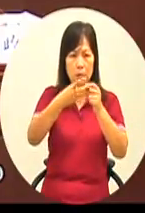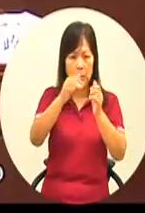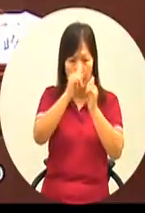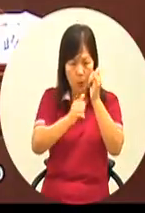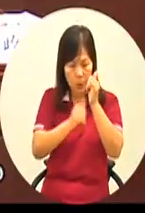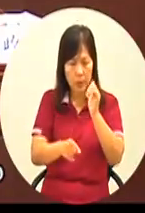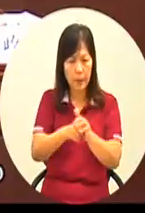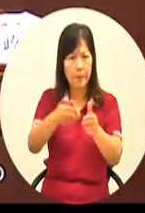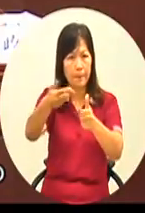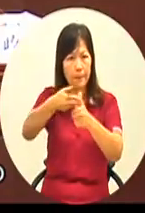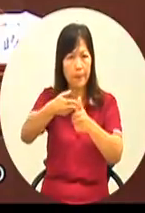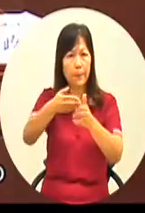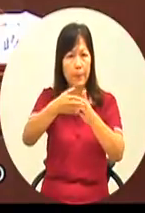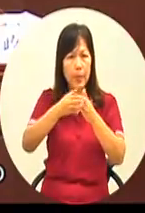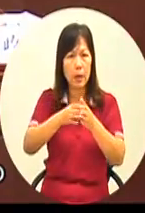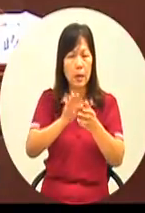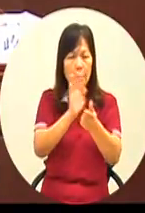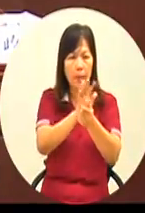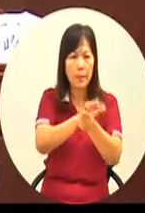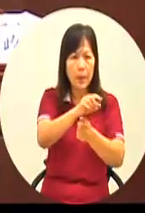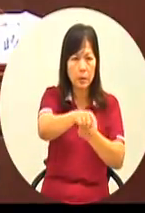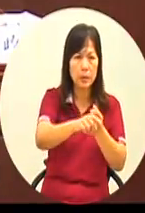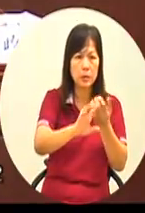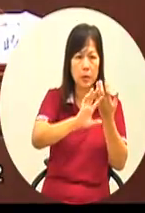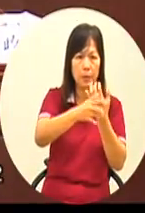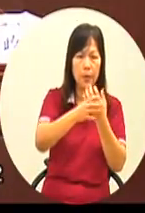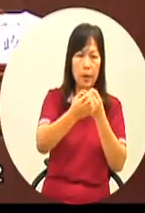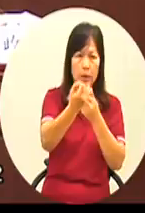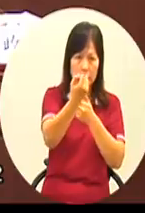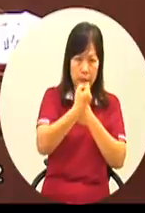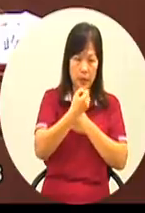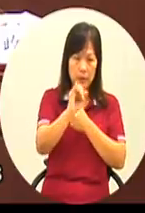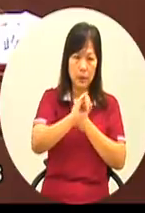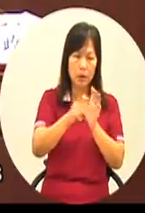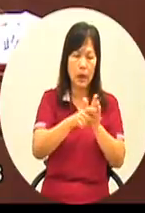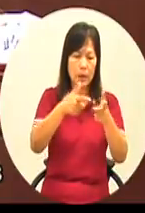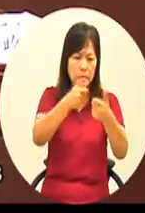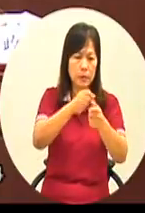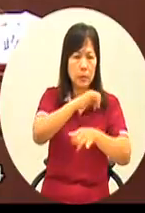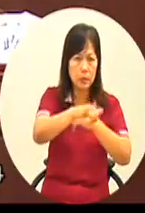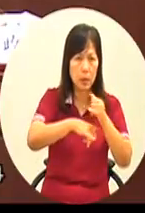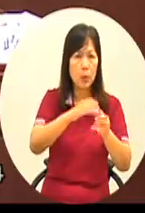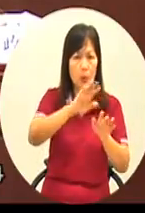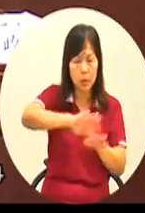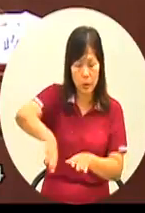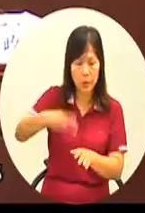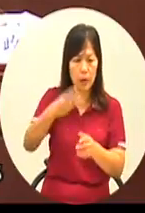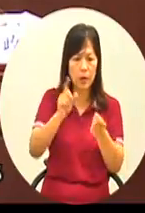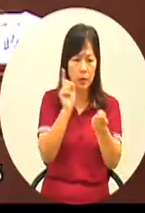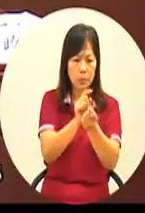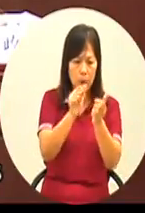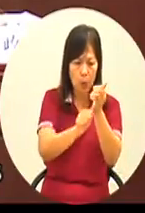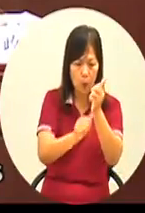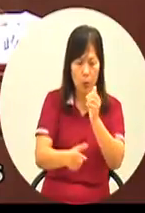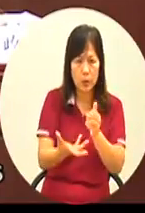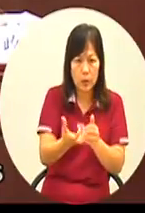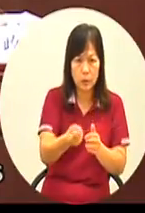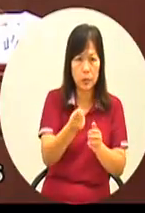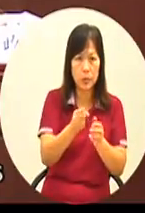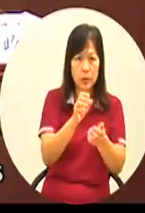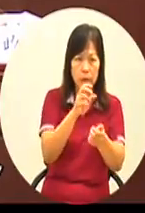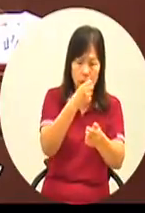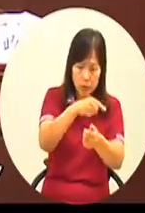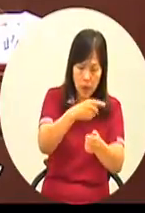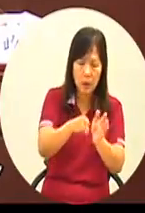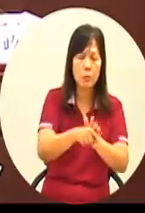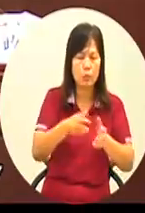因为我们觉得除了我们帮忙我们的这些新住民姐妹协助他们适应生活以外，我觉得其实对二代的充权其实也是相当重